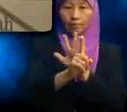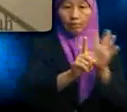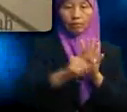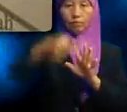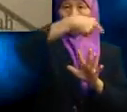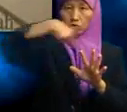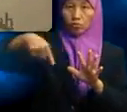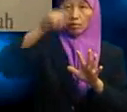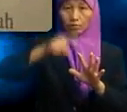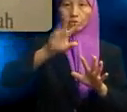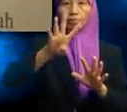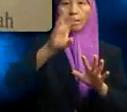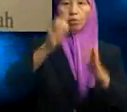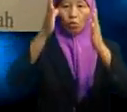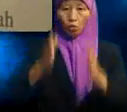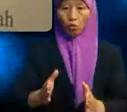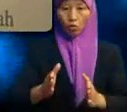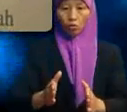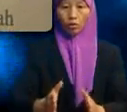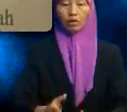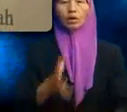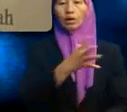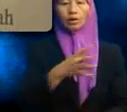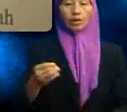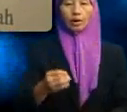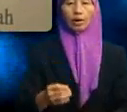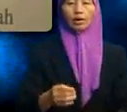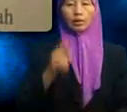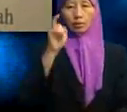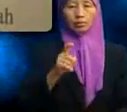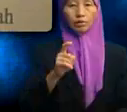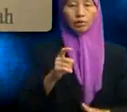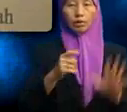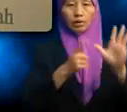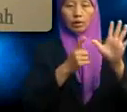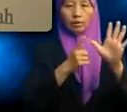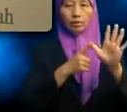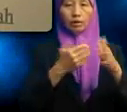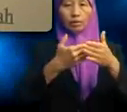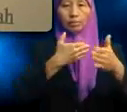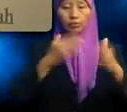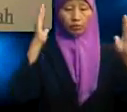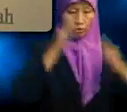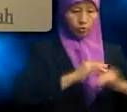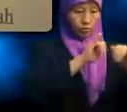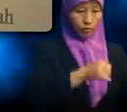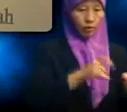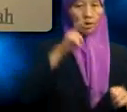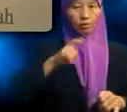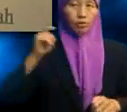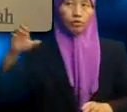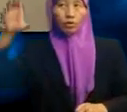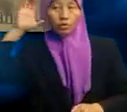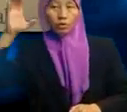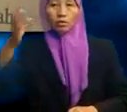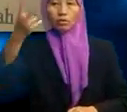orang. Dan syarat sah yang terakhir, sebelum melakukan solat Jumaat, ia mestilah didahului dengan